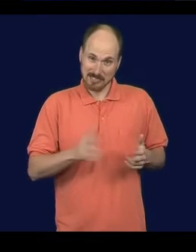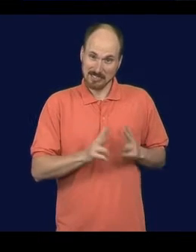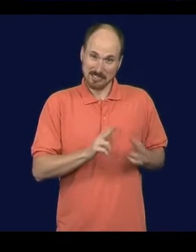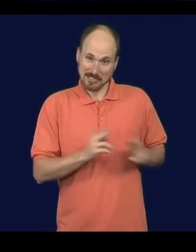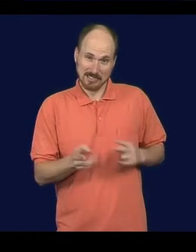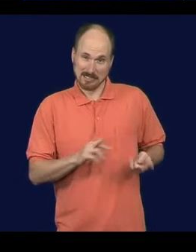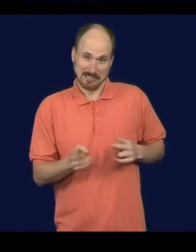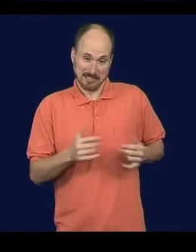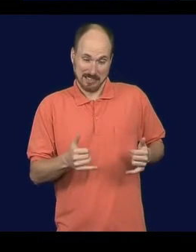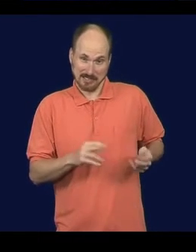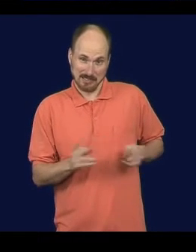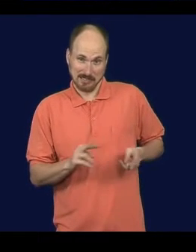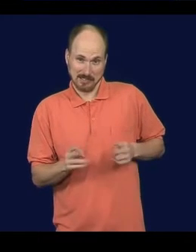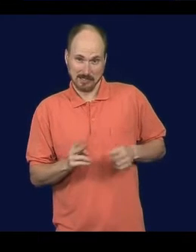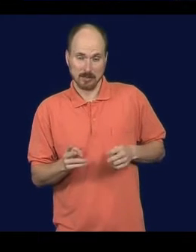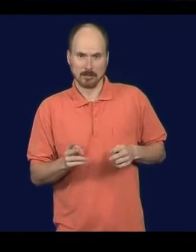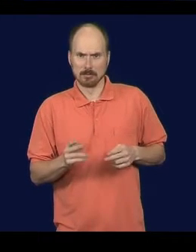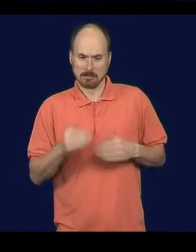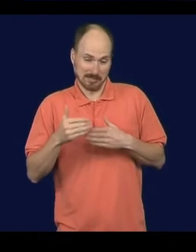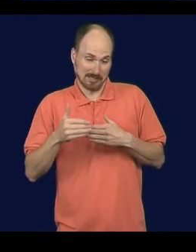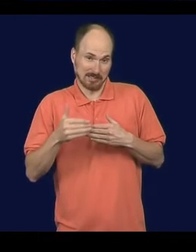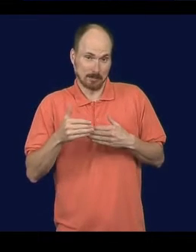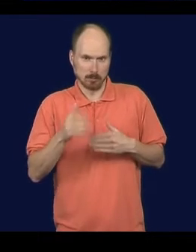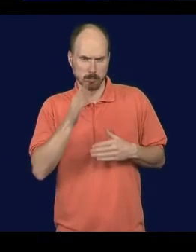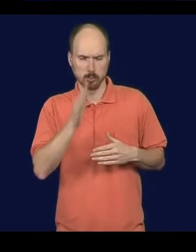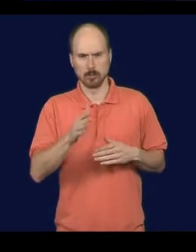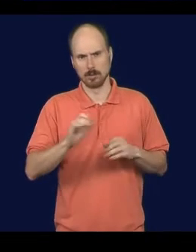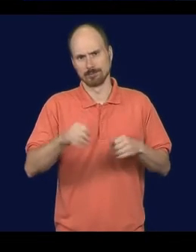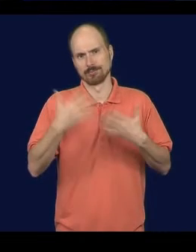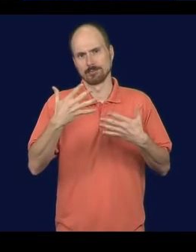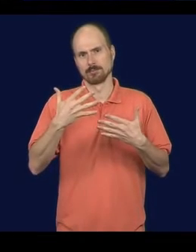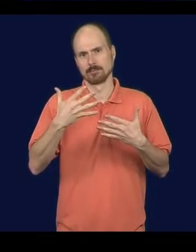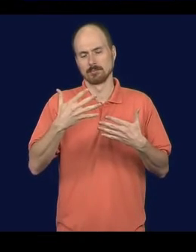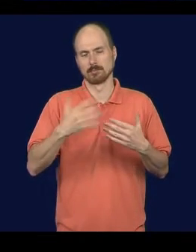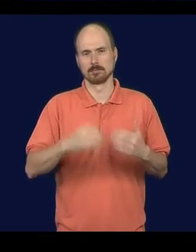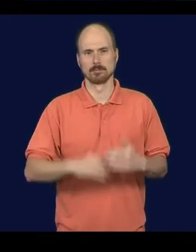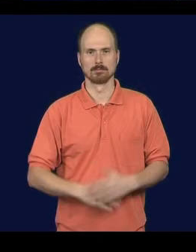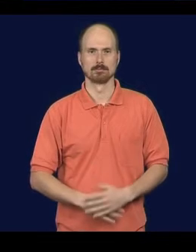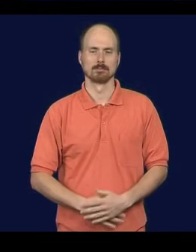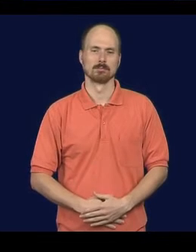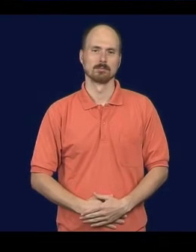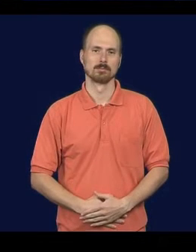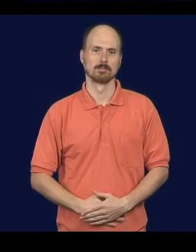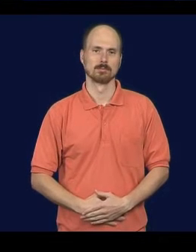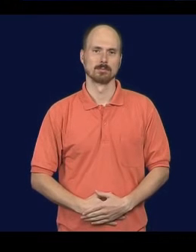Tento systém používá 3D senzor a vzhledem k ceně jsme použili senzor